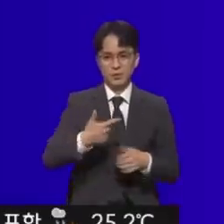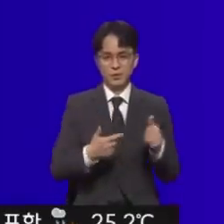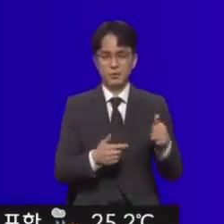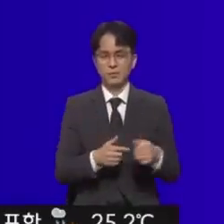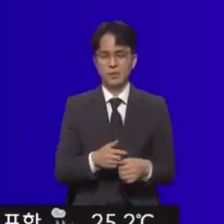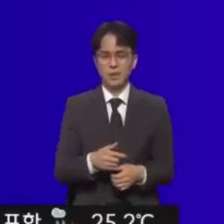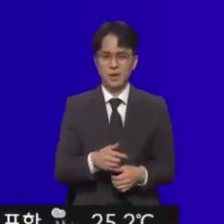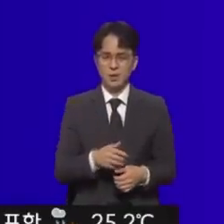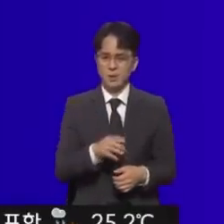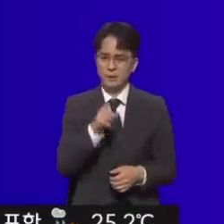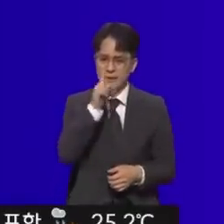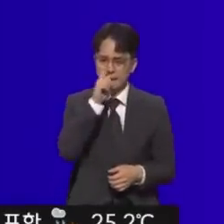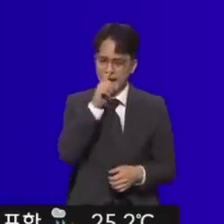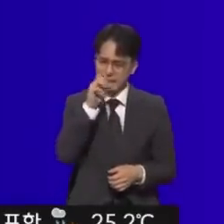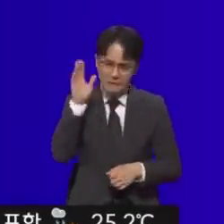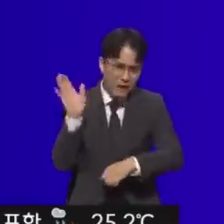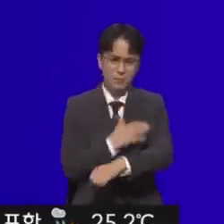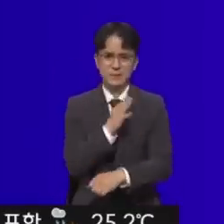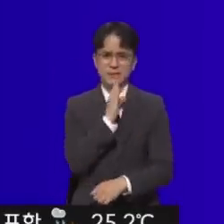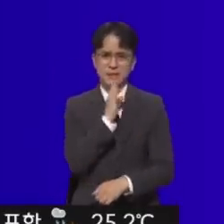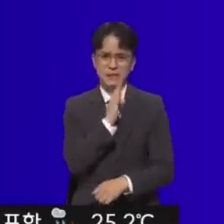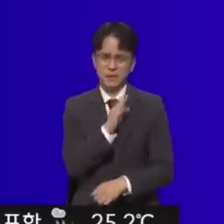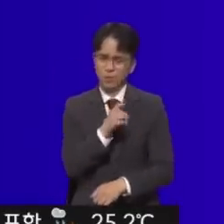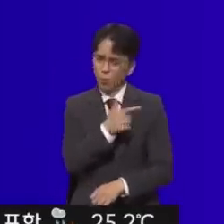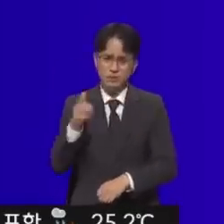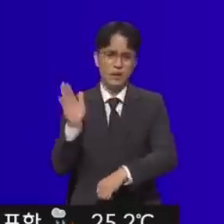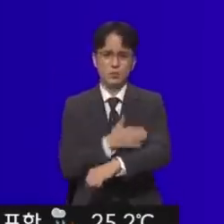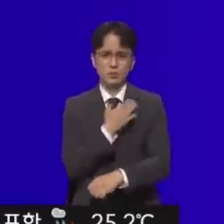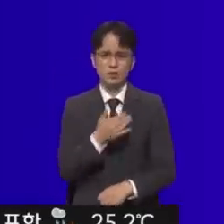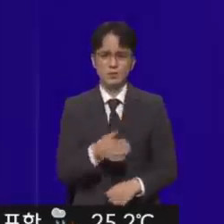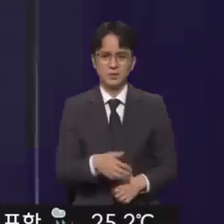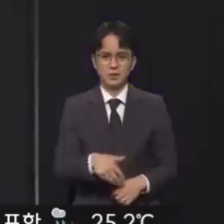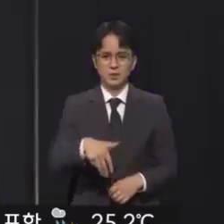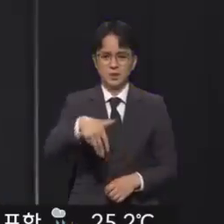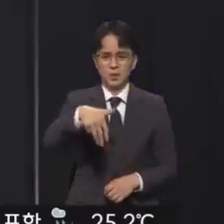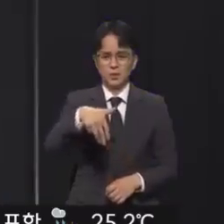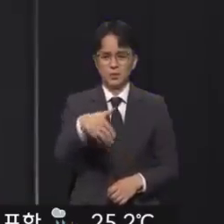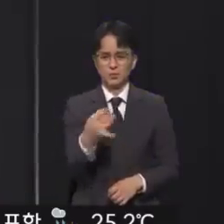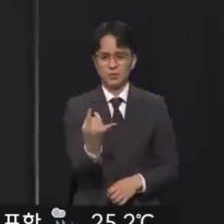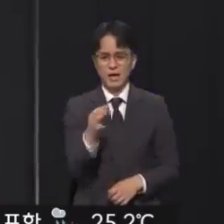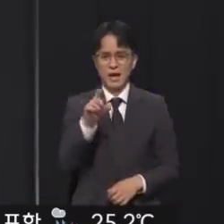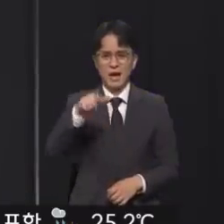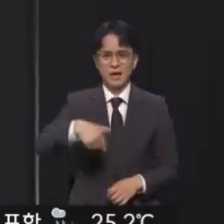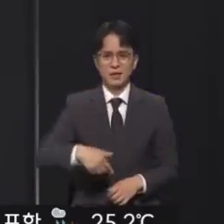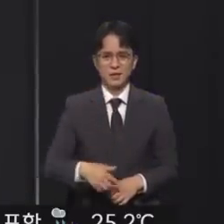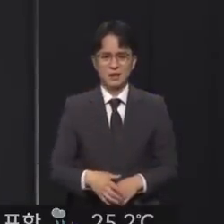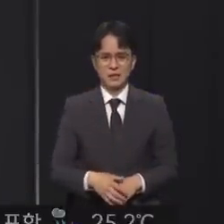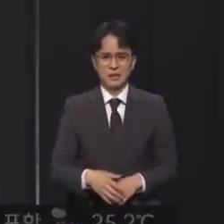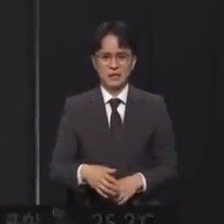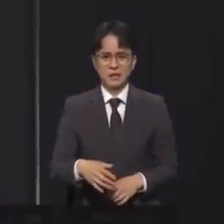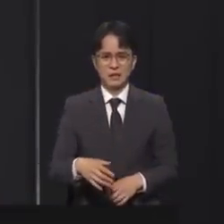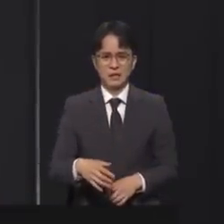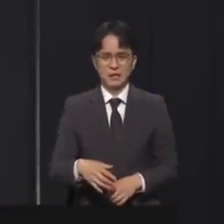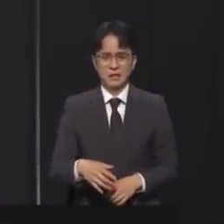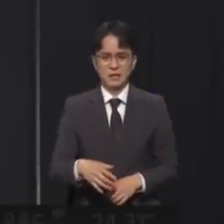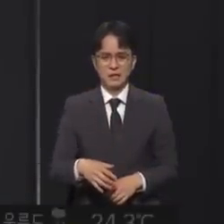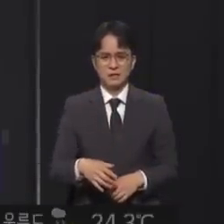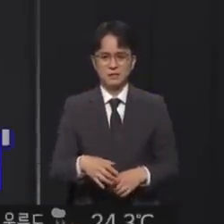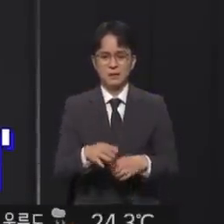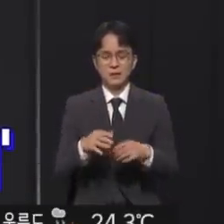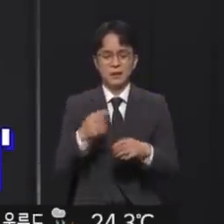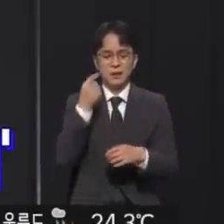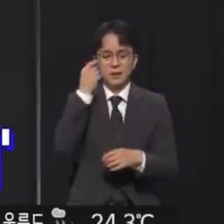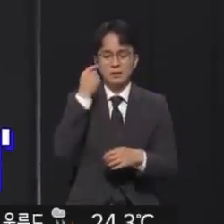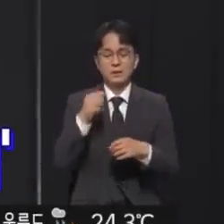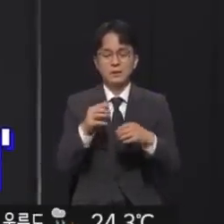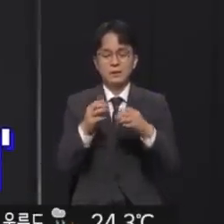하면 안되죠 예 그리고 아 정말 이거는 비극을 정치적으로 이용한 달하는